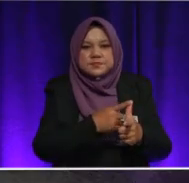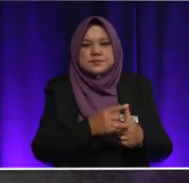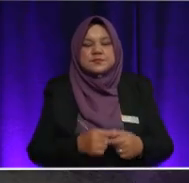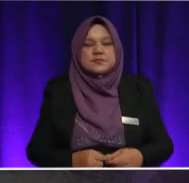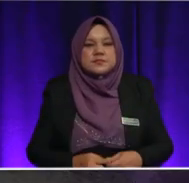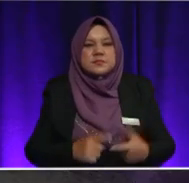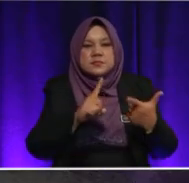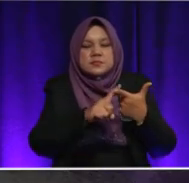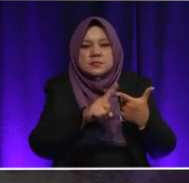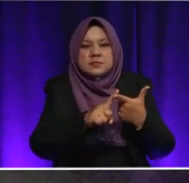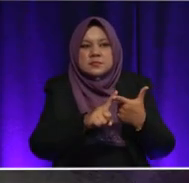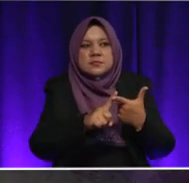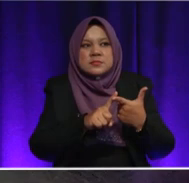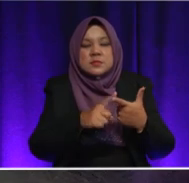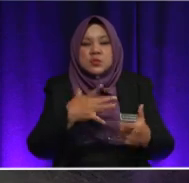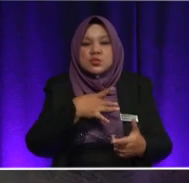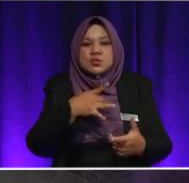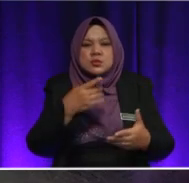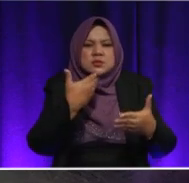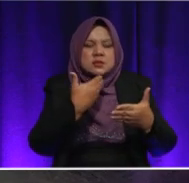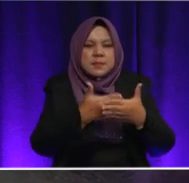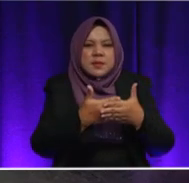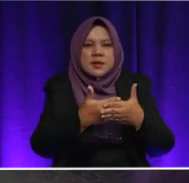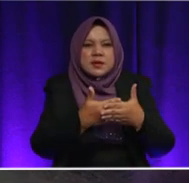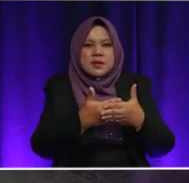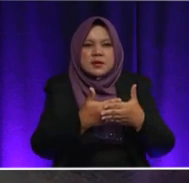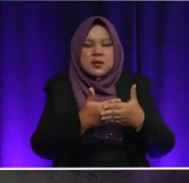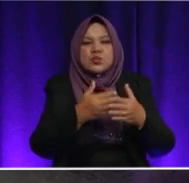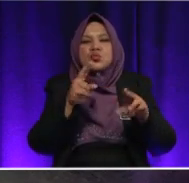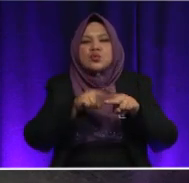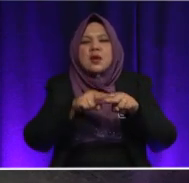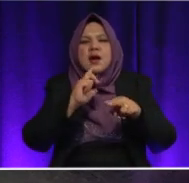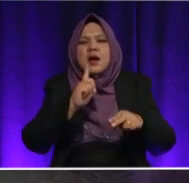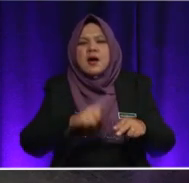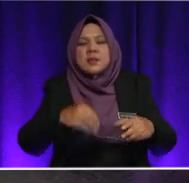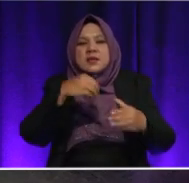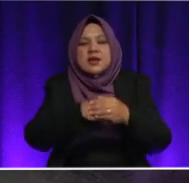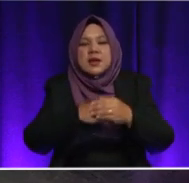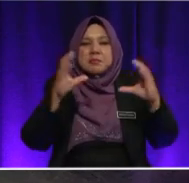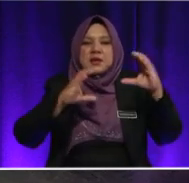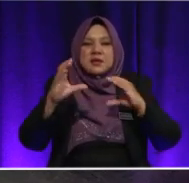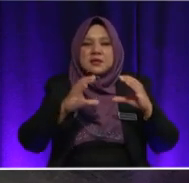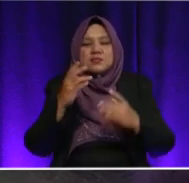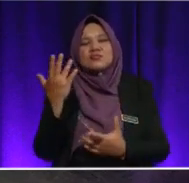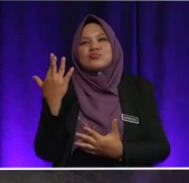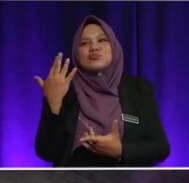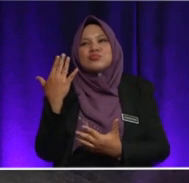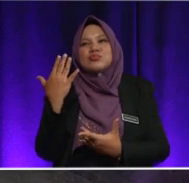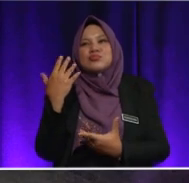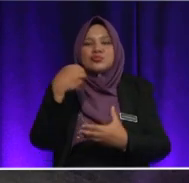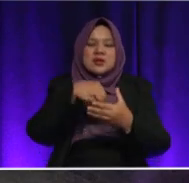Yang kedua kita pilih sampai satu lokasi kita duduk lama dan kereta tapi mematikan engine